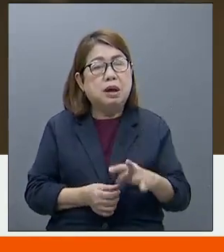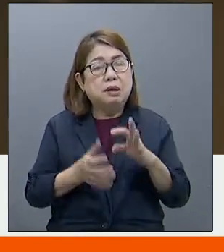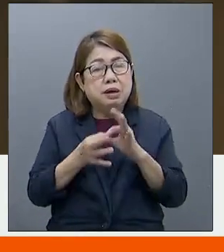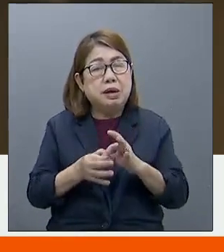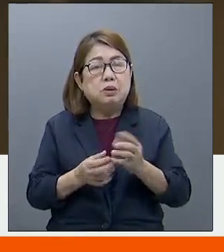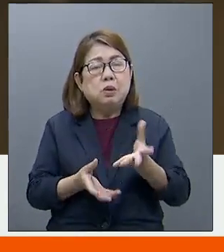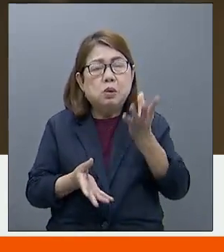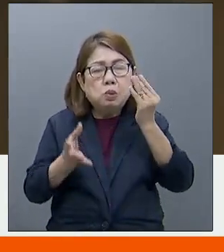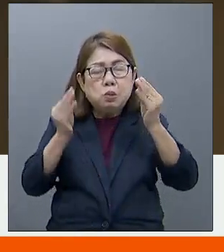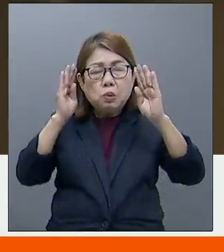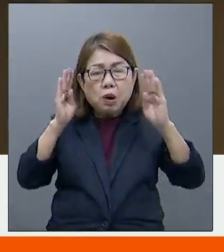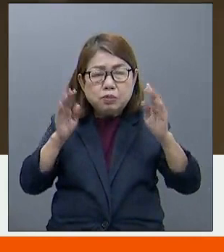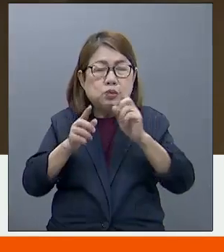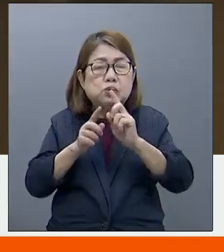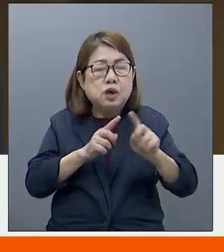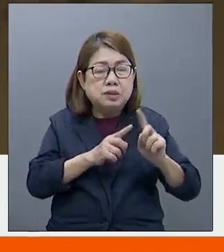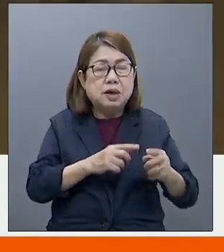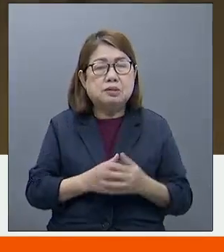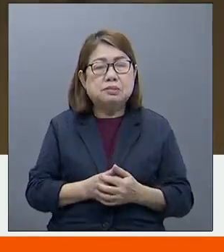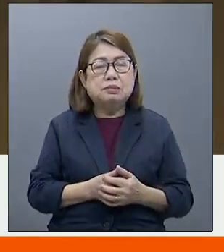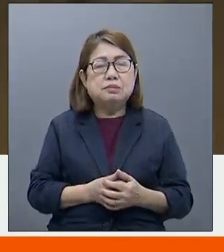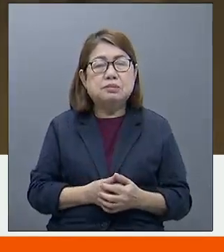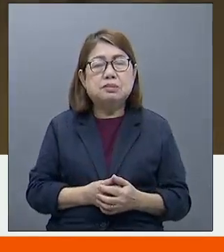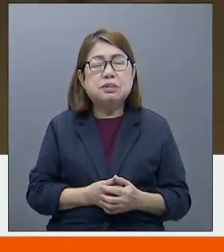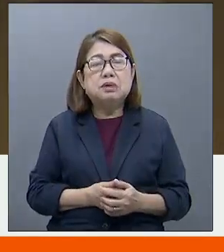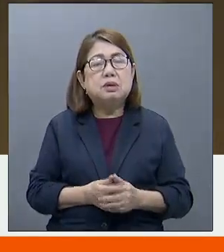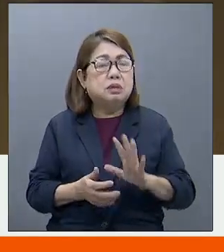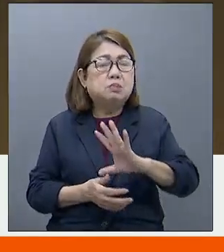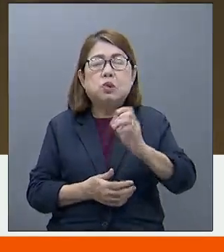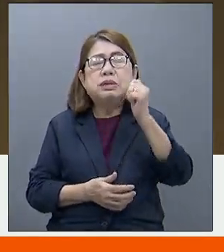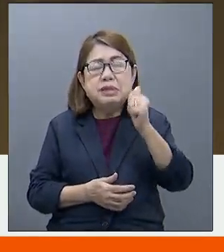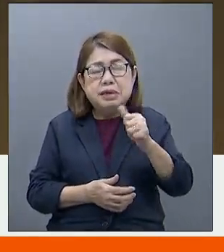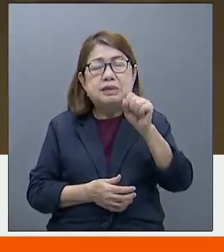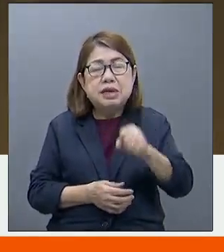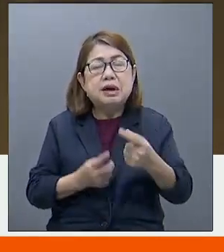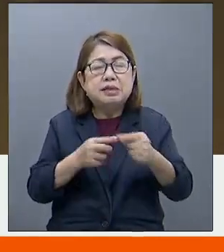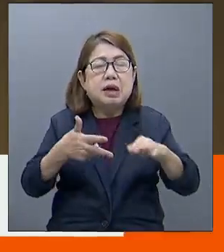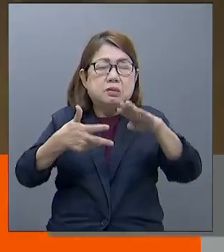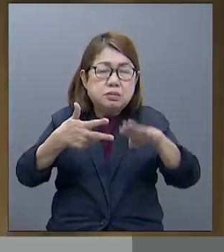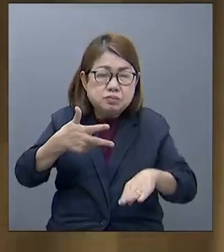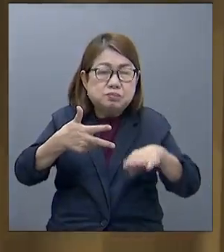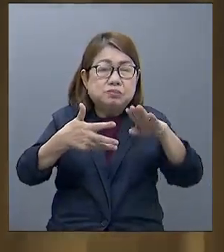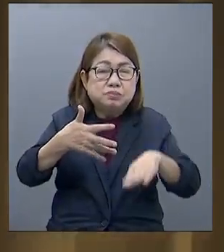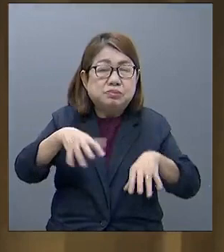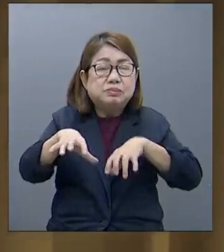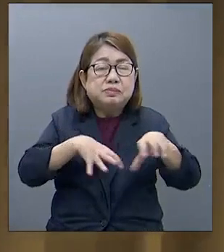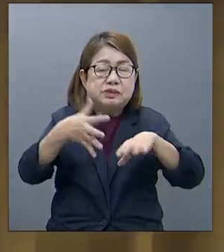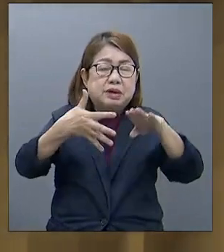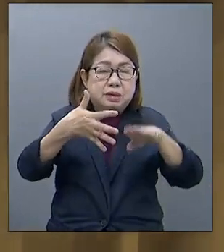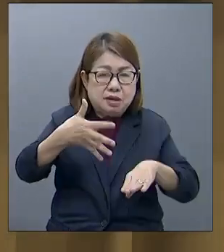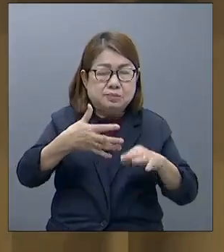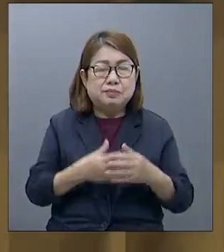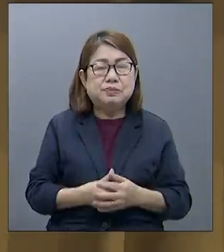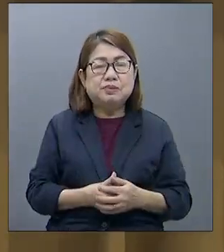ายแหละไม่ว่าจะเป็น knowledge หรือว่าเป็น future readiness นะคะทั้งหมดดีขึ้นนะคะแต่ว่าก็ยังอยู่ในย่านที่ถ้าตีเป็น percentile แล้วเนี่ย